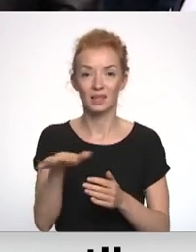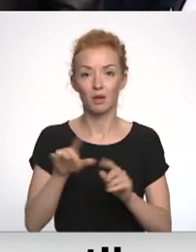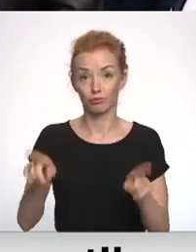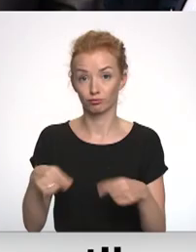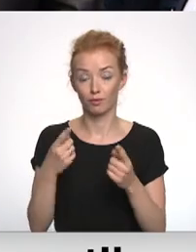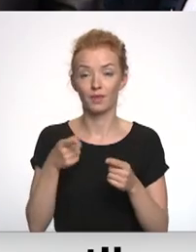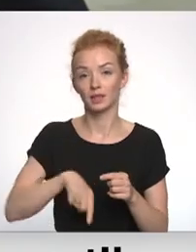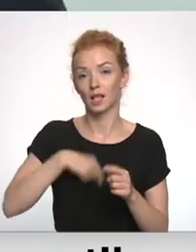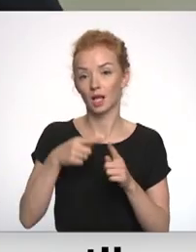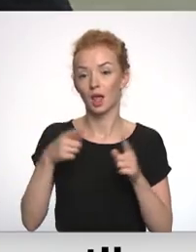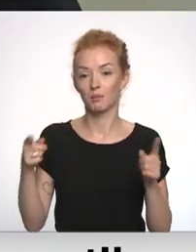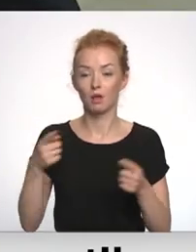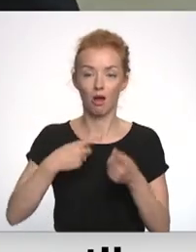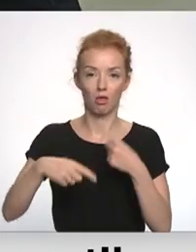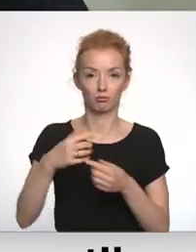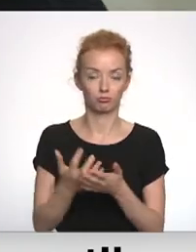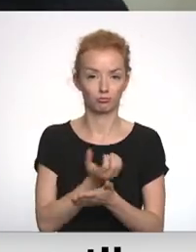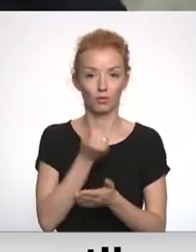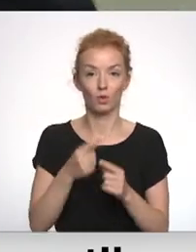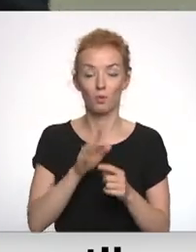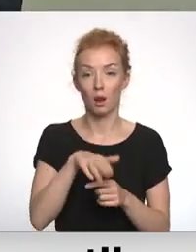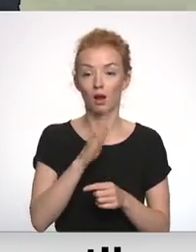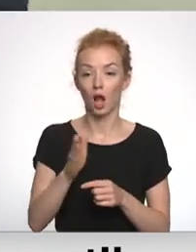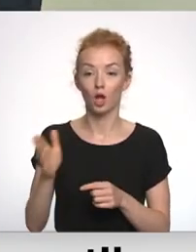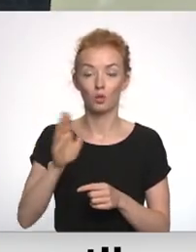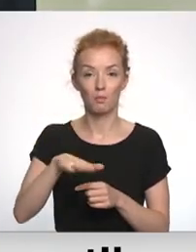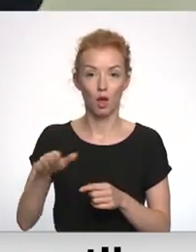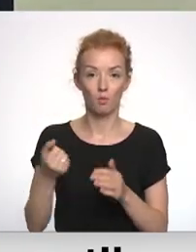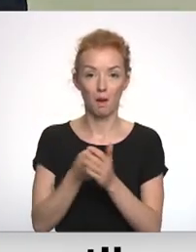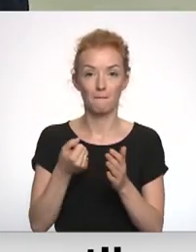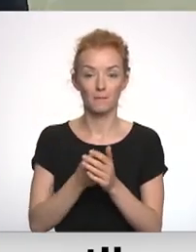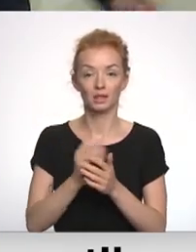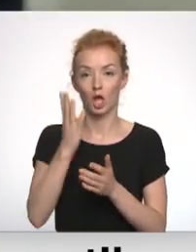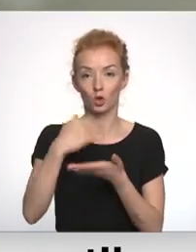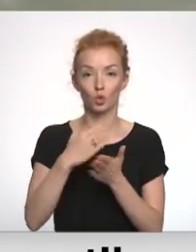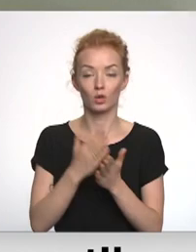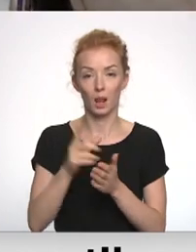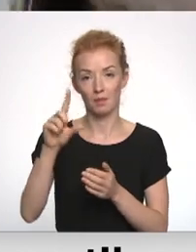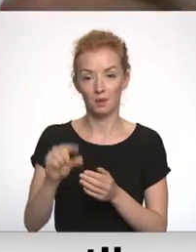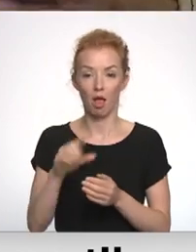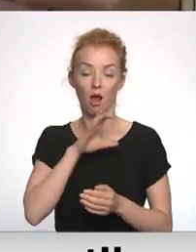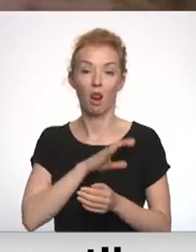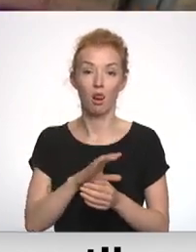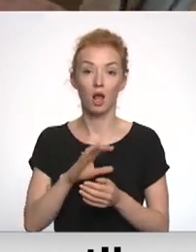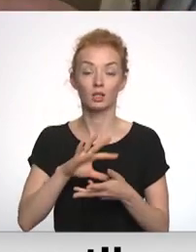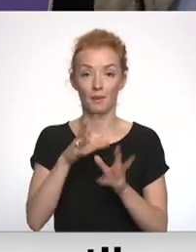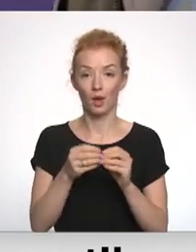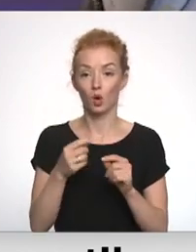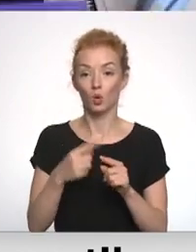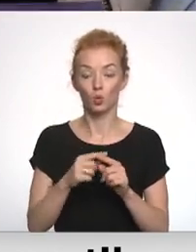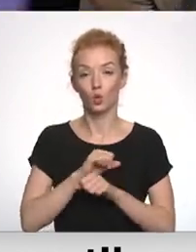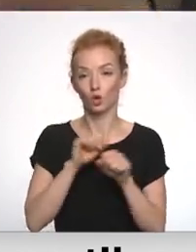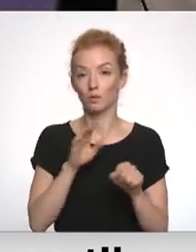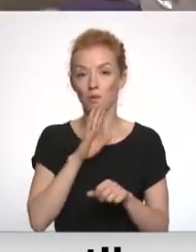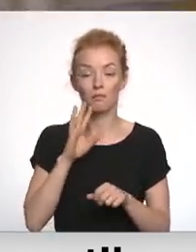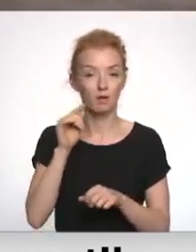ilgtermiņā atmaksājas. Partija rosina par katru bērnu pabalstot ceturtdaļu minimālās algas apmērā. Nodrošināt iespēju mātei vai tēvam